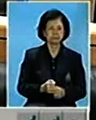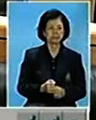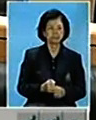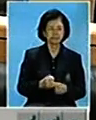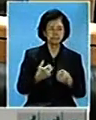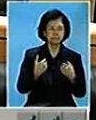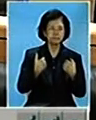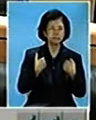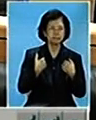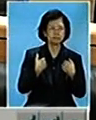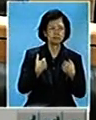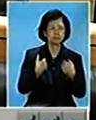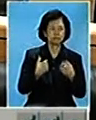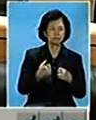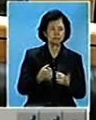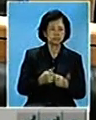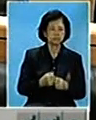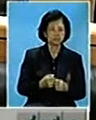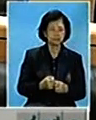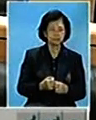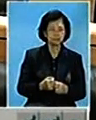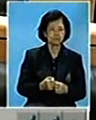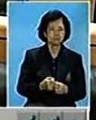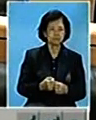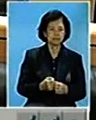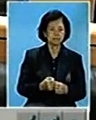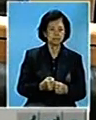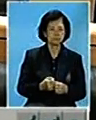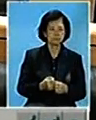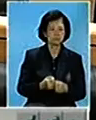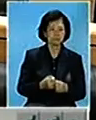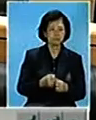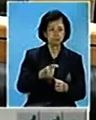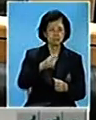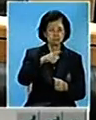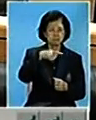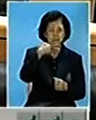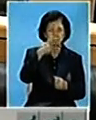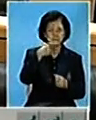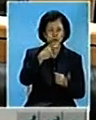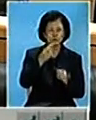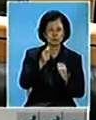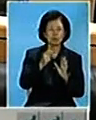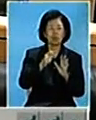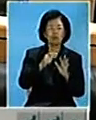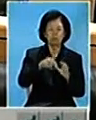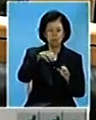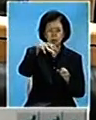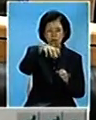มีการกล่าวอ้างว่า องค์กรอิสระ